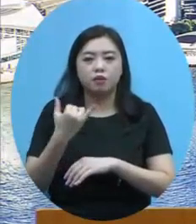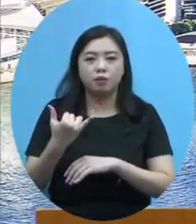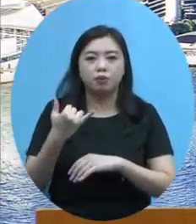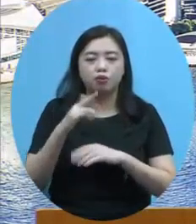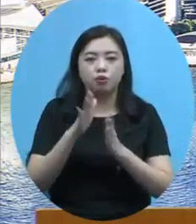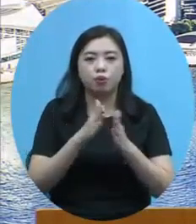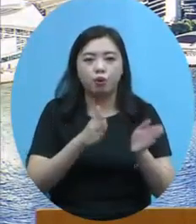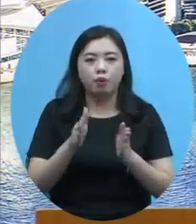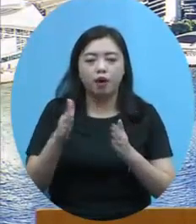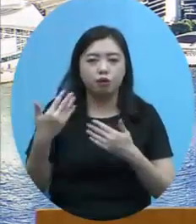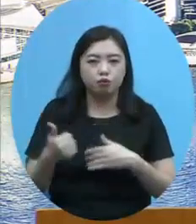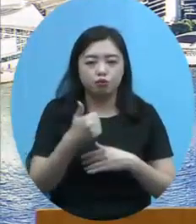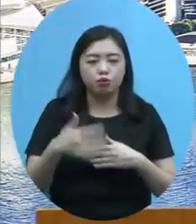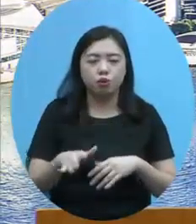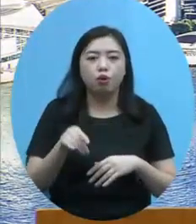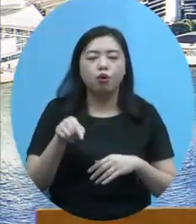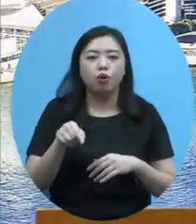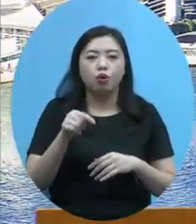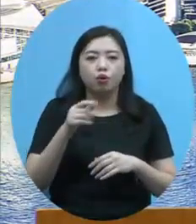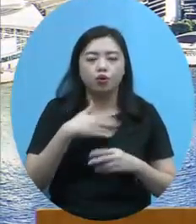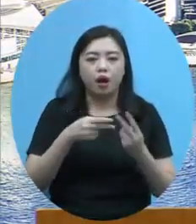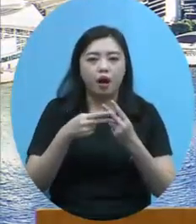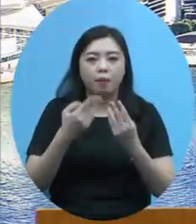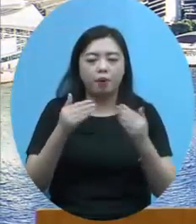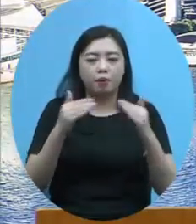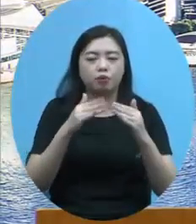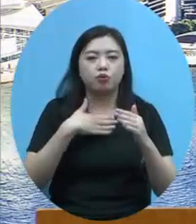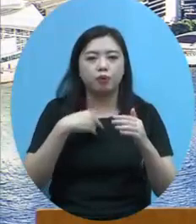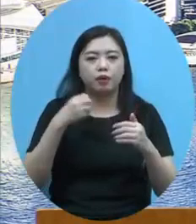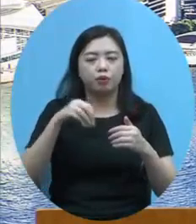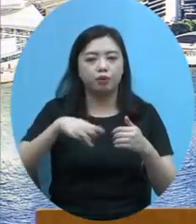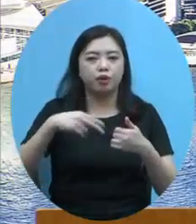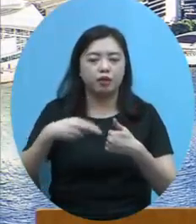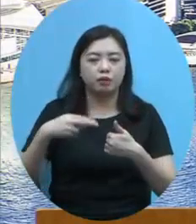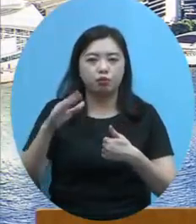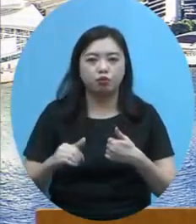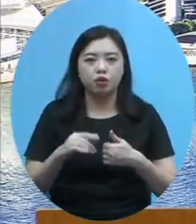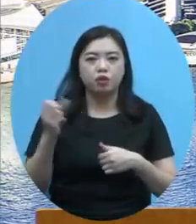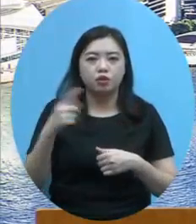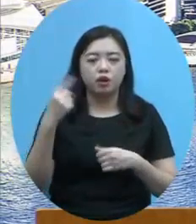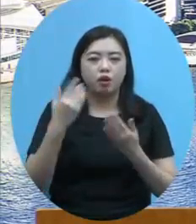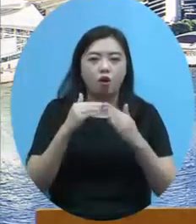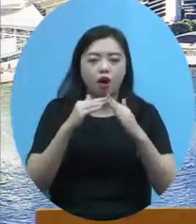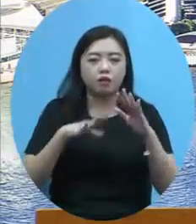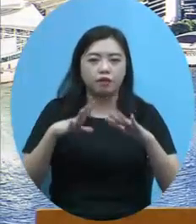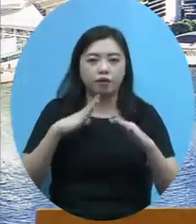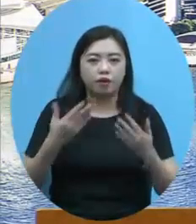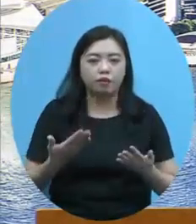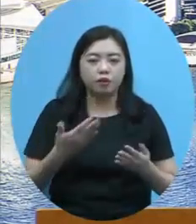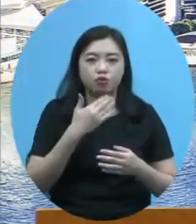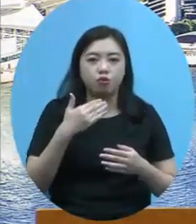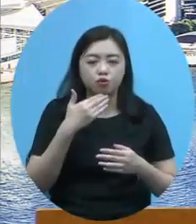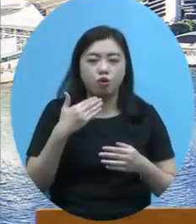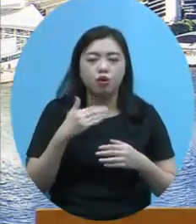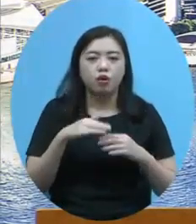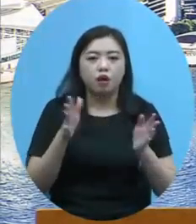排咗佢哋係去亞博係接受檢疫嘅。咁另外喺學校方面咧，喺今天早上咧，我